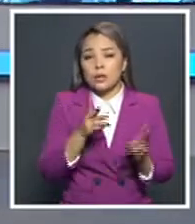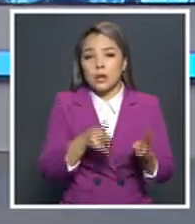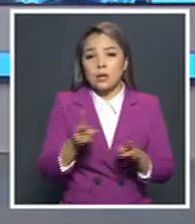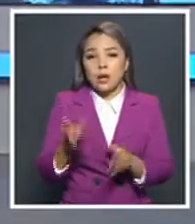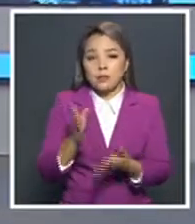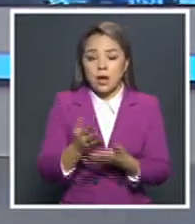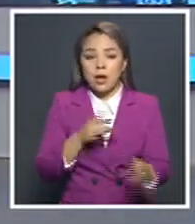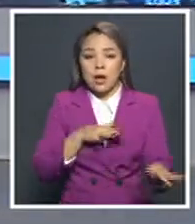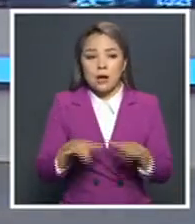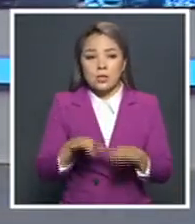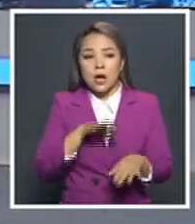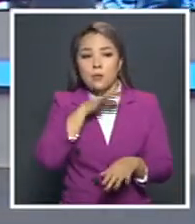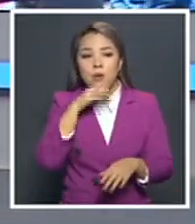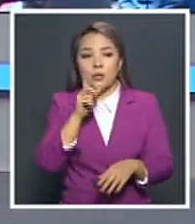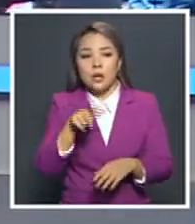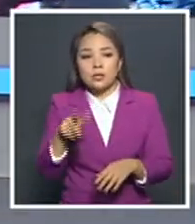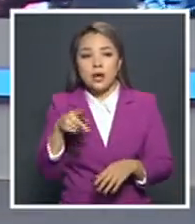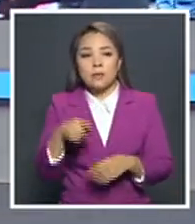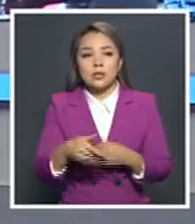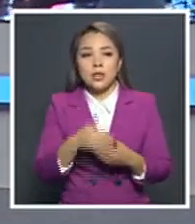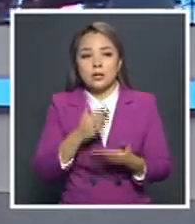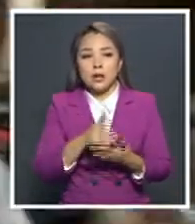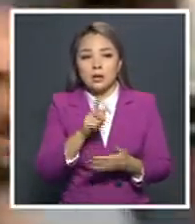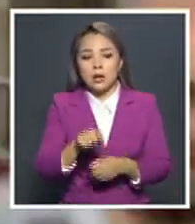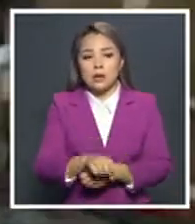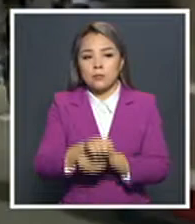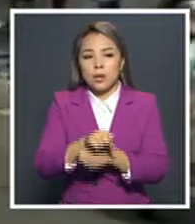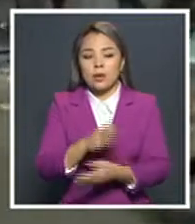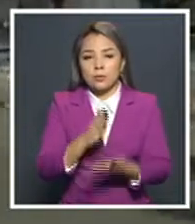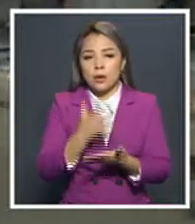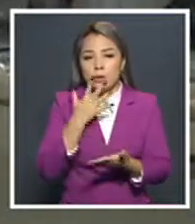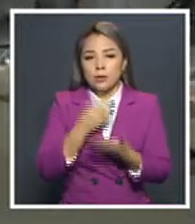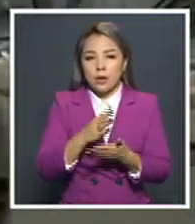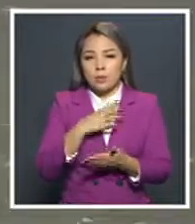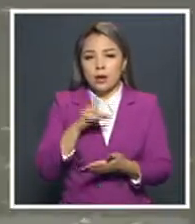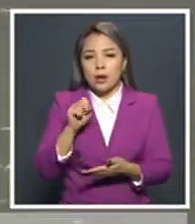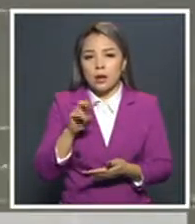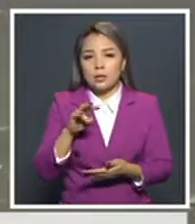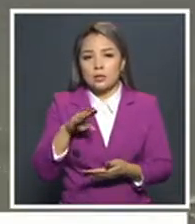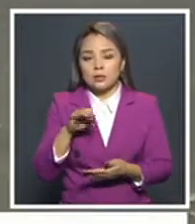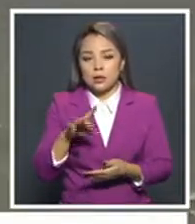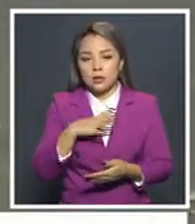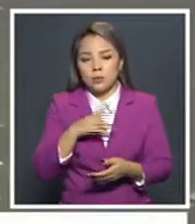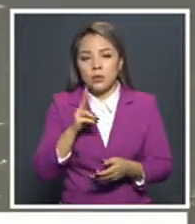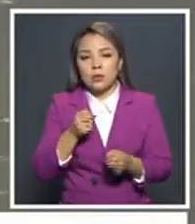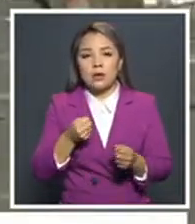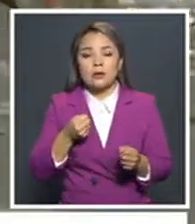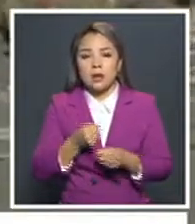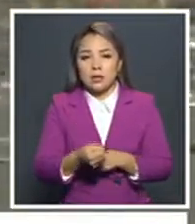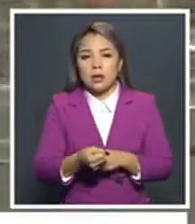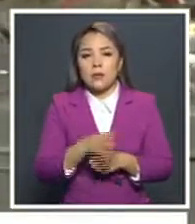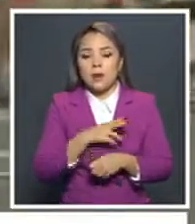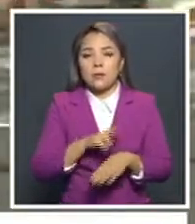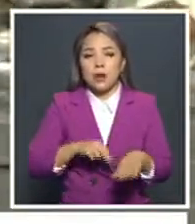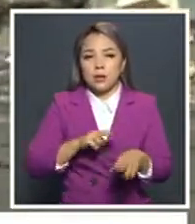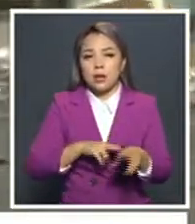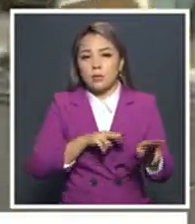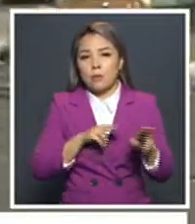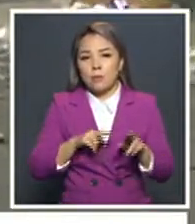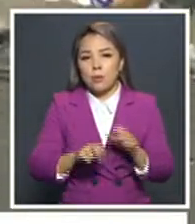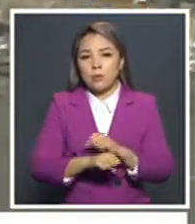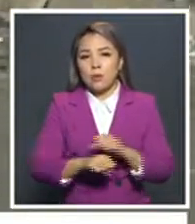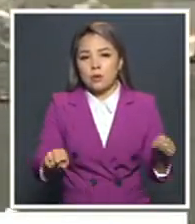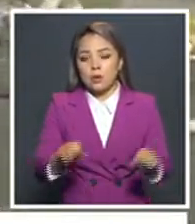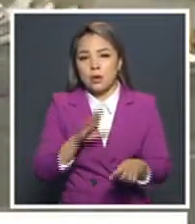қарсы акцияларға мыңдаған адам қатысып жатыр. Шерушілердің бірі басына канистр тигенде, екіншісі полицейлер атқан бомбадан